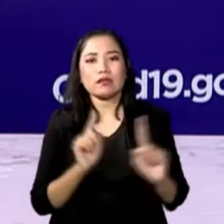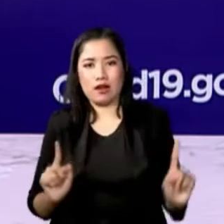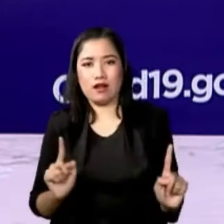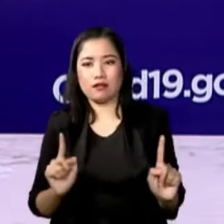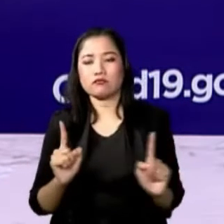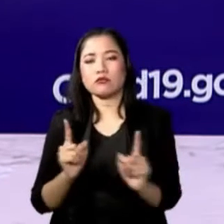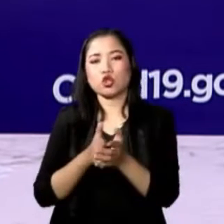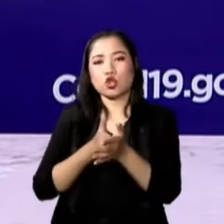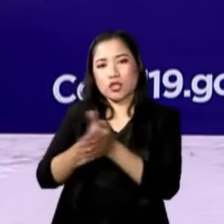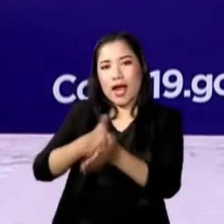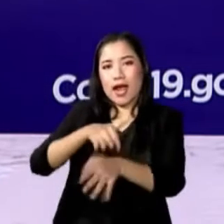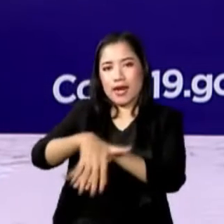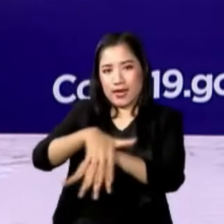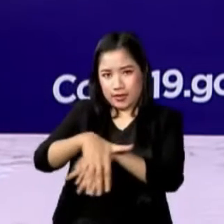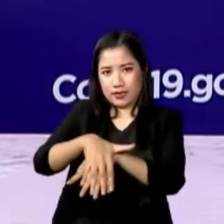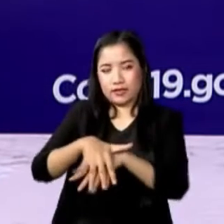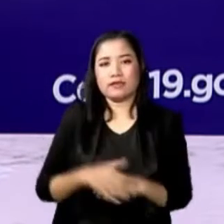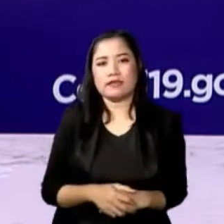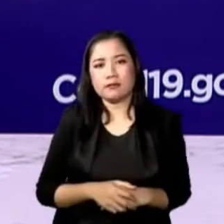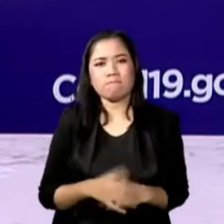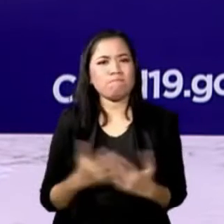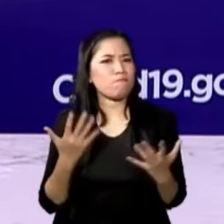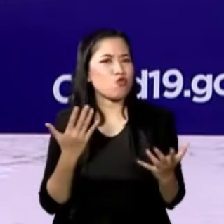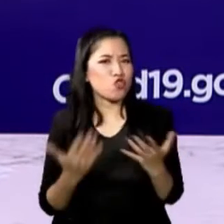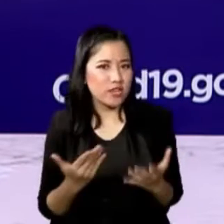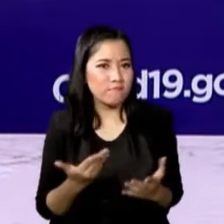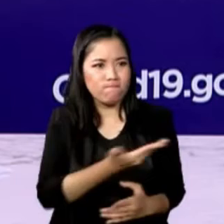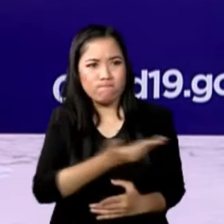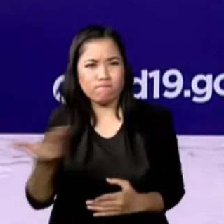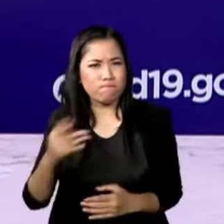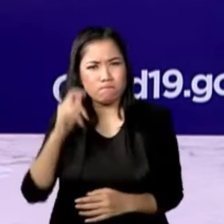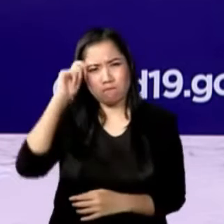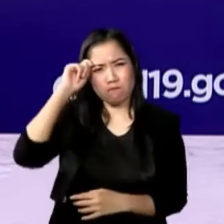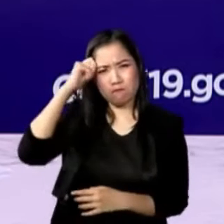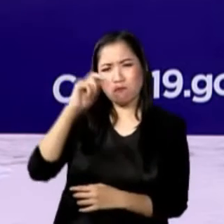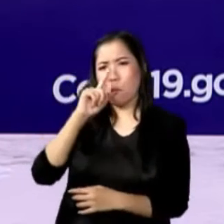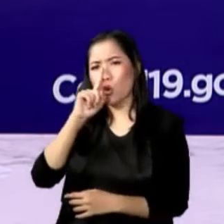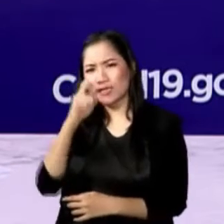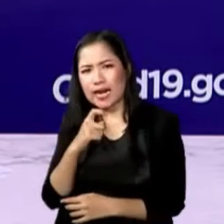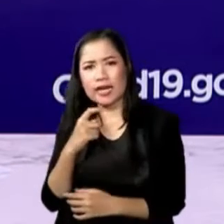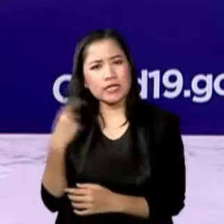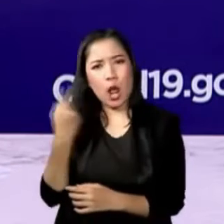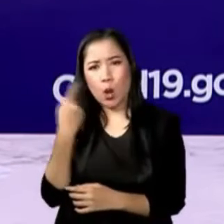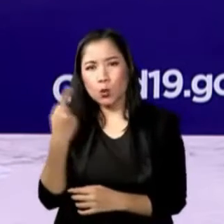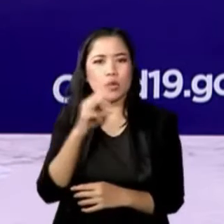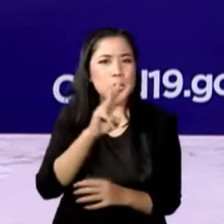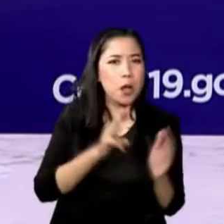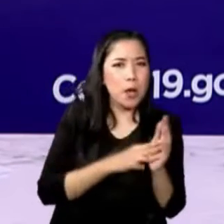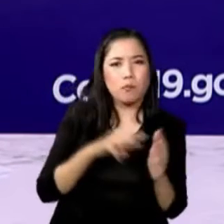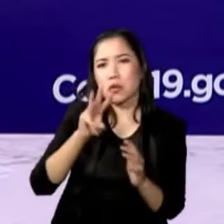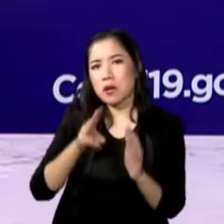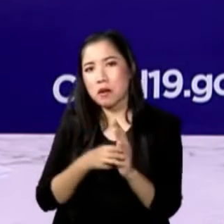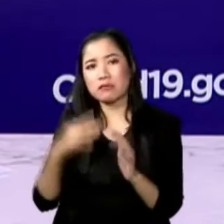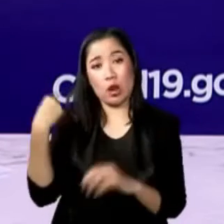dan mencuci tangan. Mungkin banyak masyarakat yang sudah bosan dengan himbauan 3M. Kami paham terhadap hal